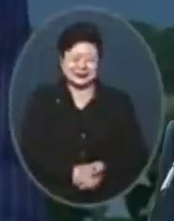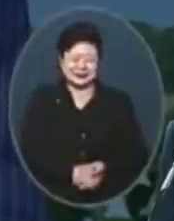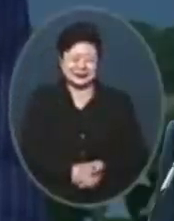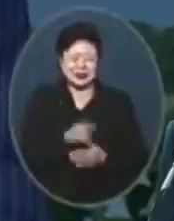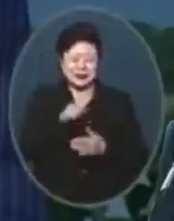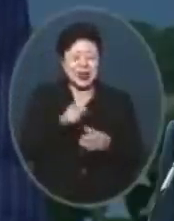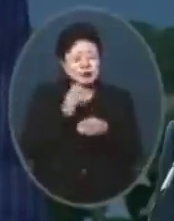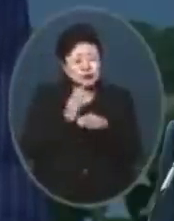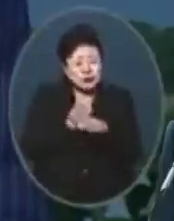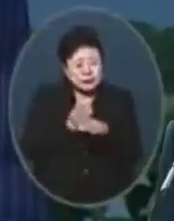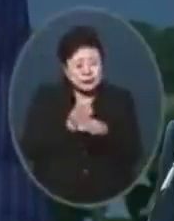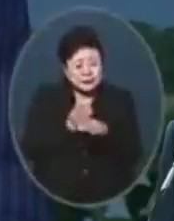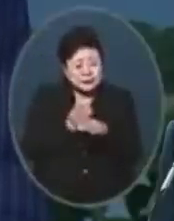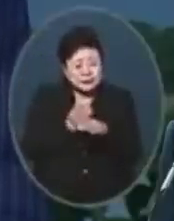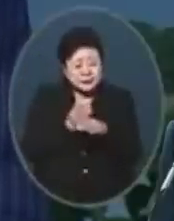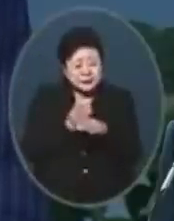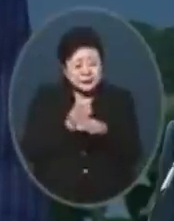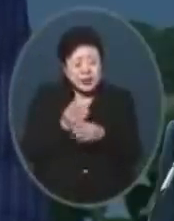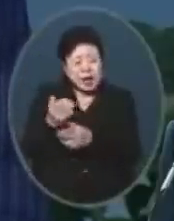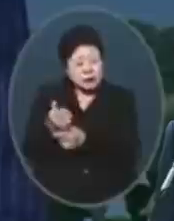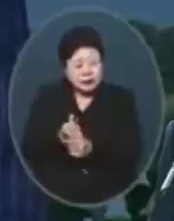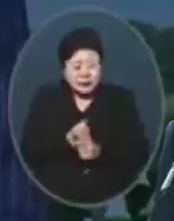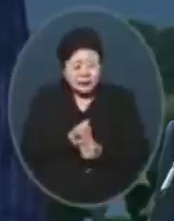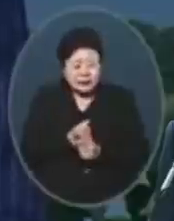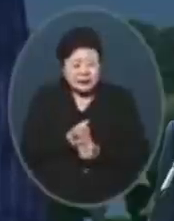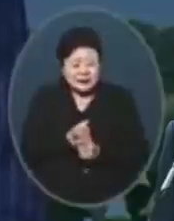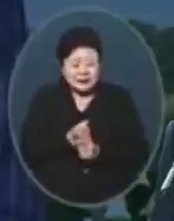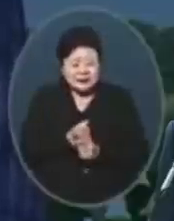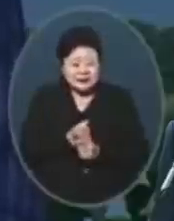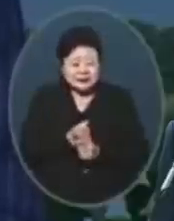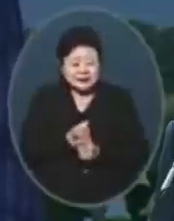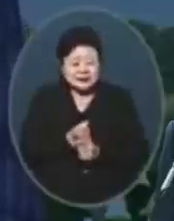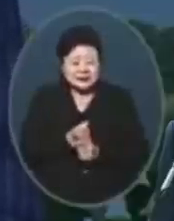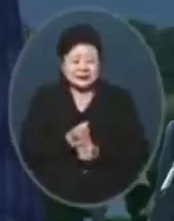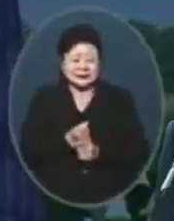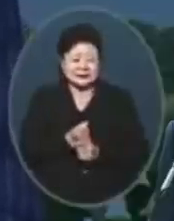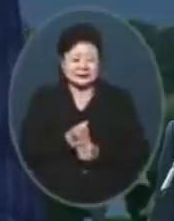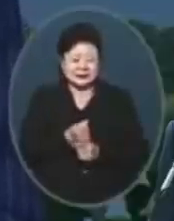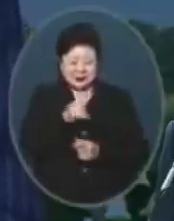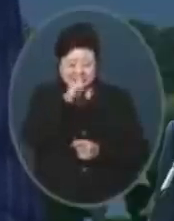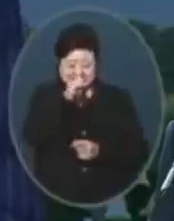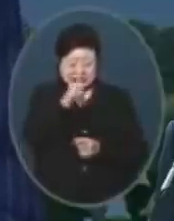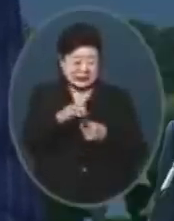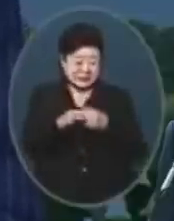마음 중심을 붙잡을 사람들만 있으면